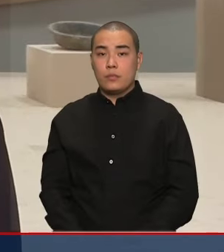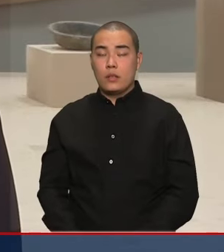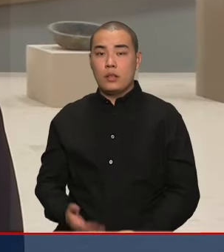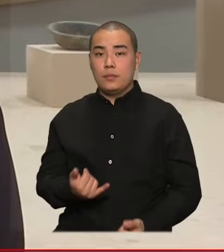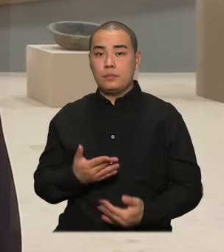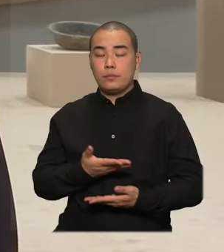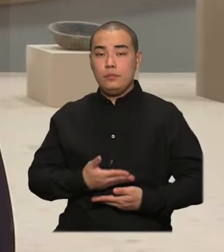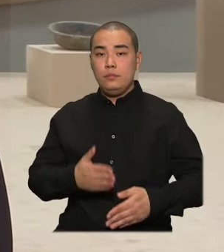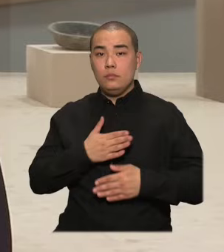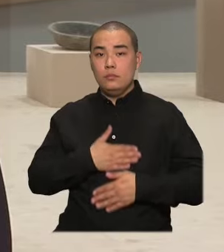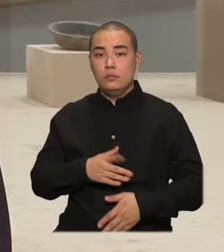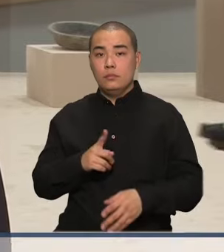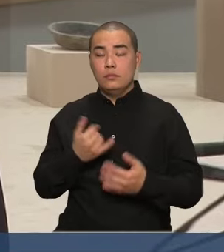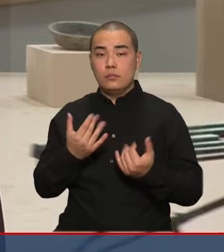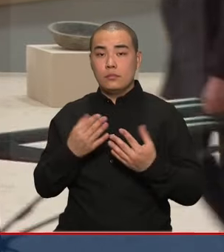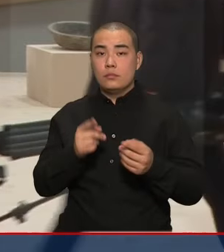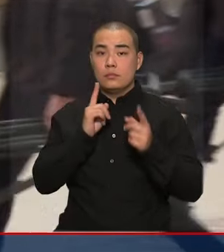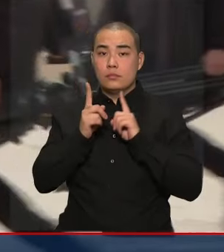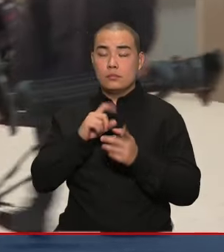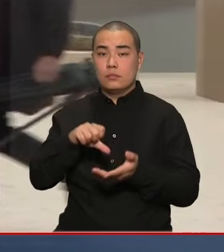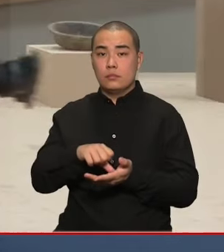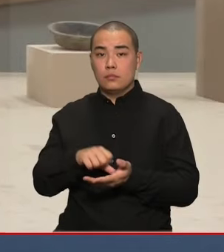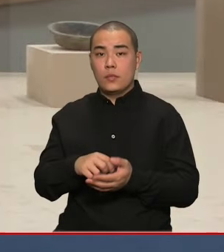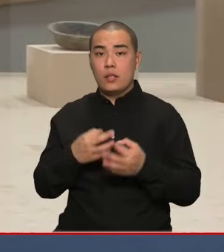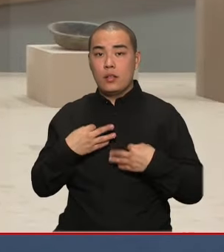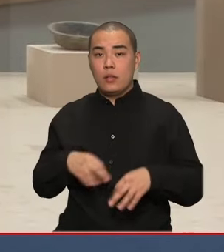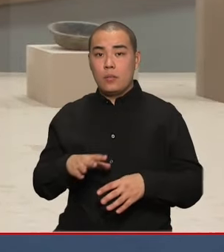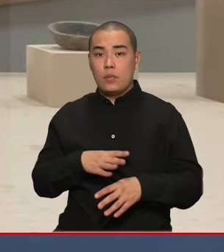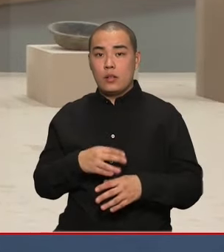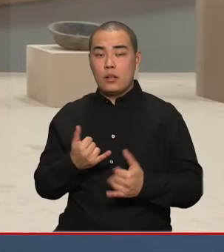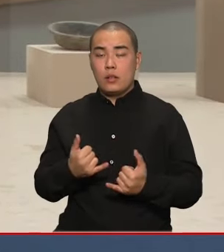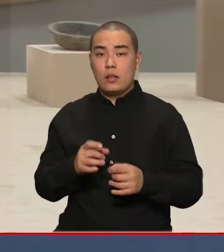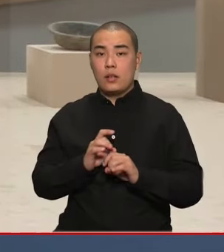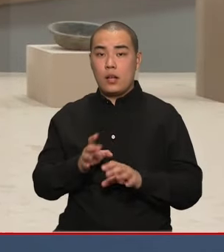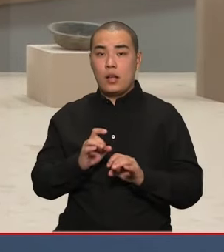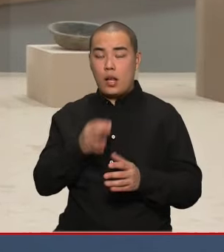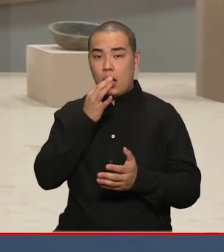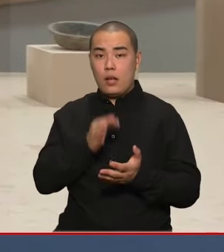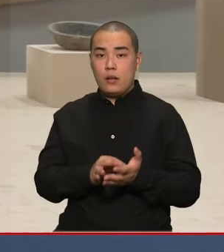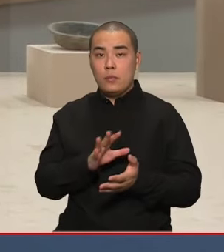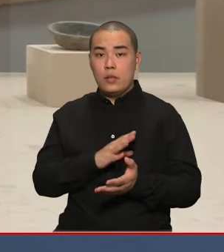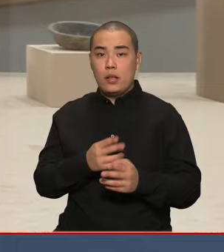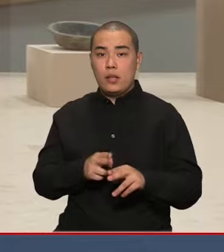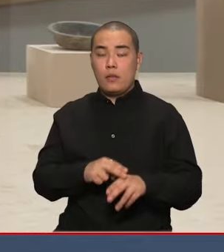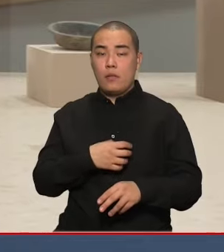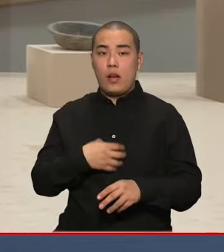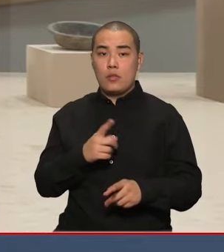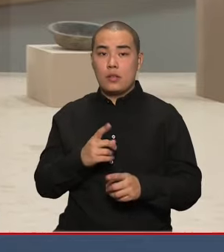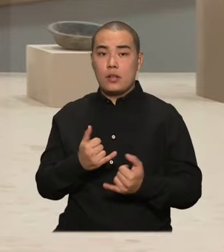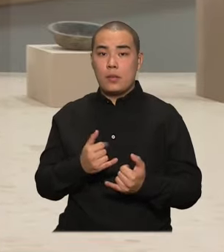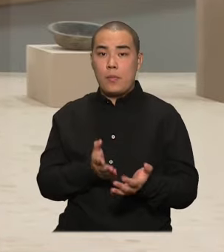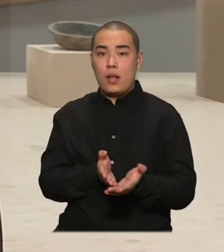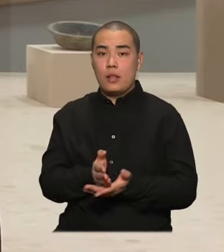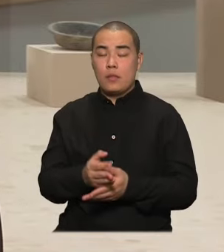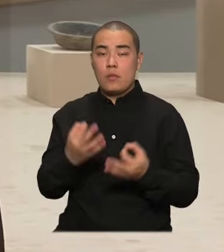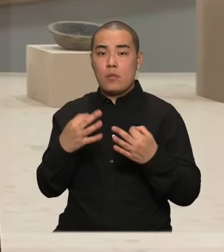довольна, что сегодняшнее выступление она сразу же имела его реакцию. И, конечно, это важно, политическая воля, как бы там